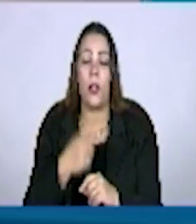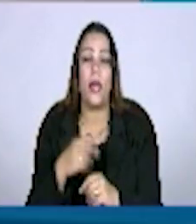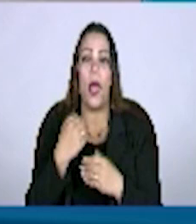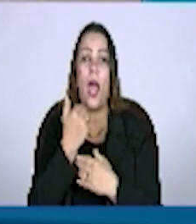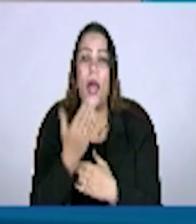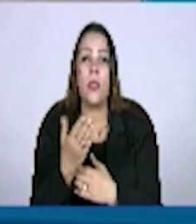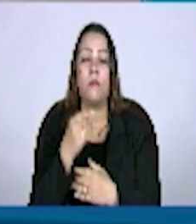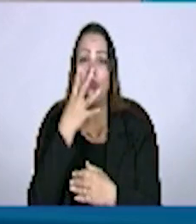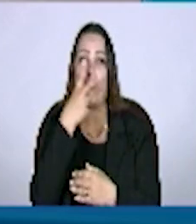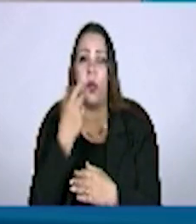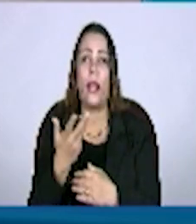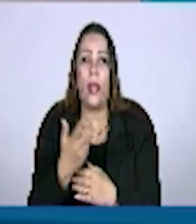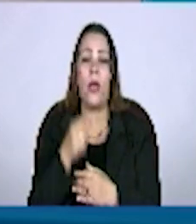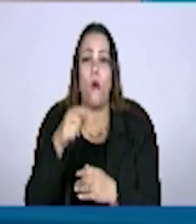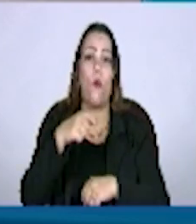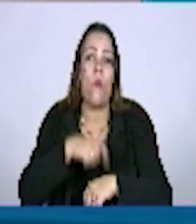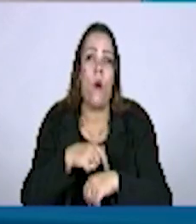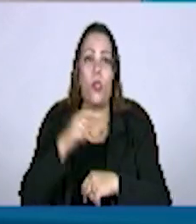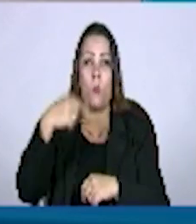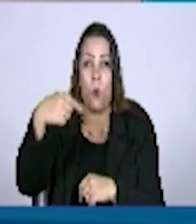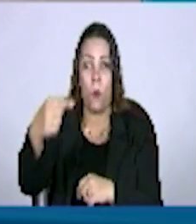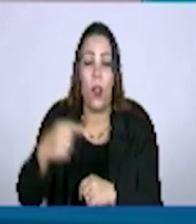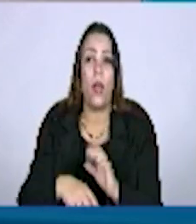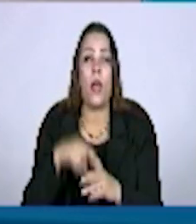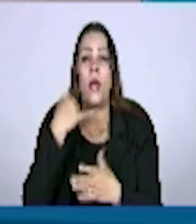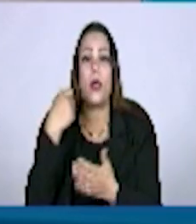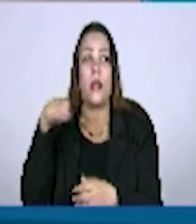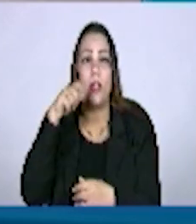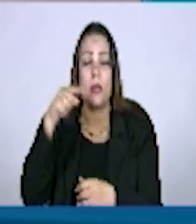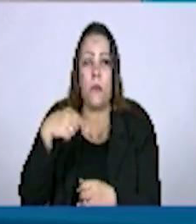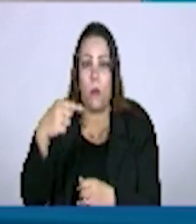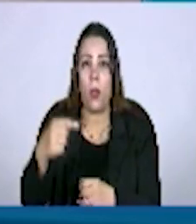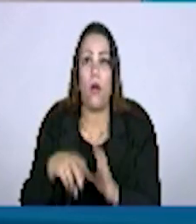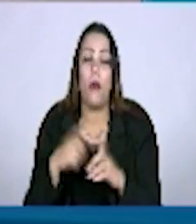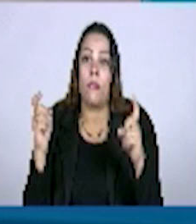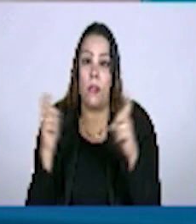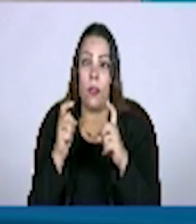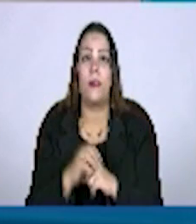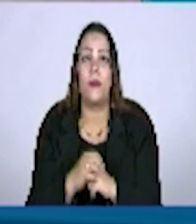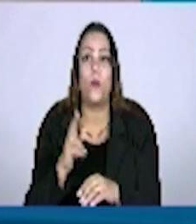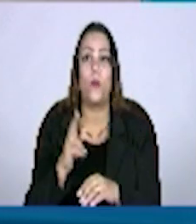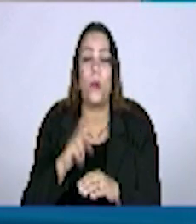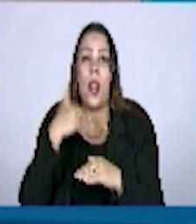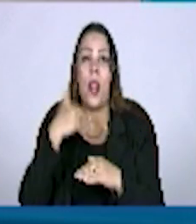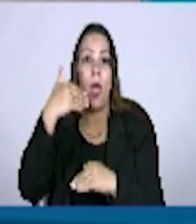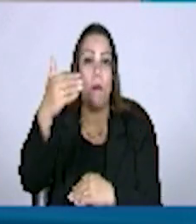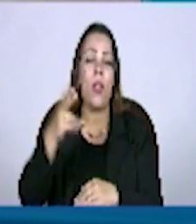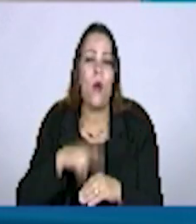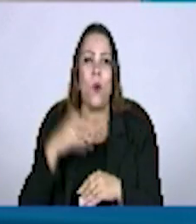قدم ملامح للفتره المقبله الفتره الرئيسيه المقبله التحديات والامال